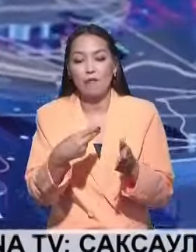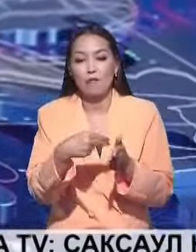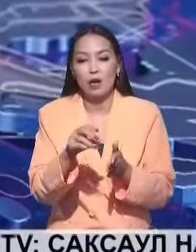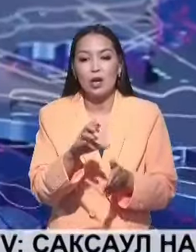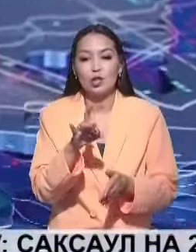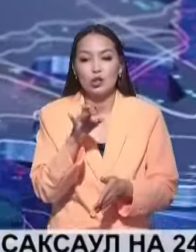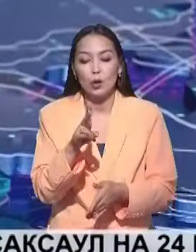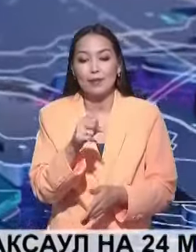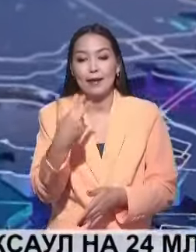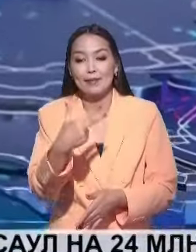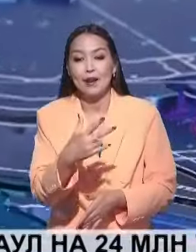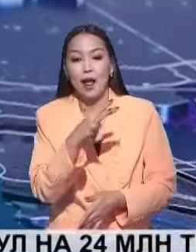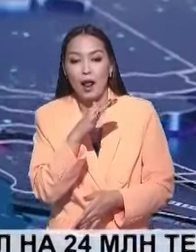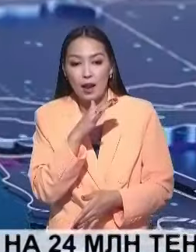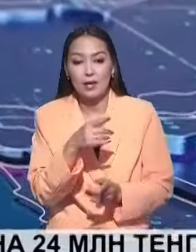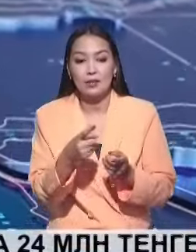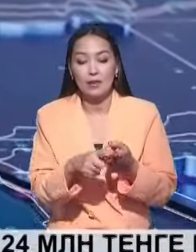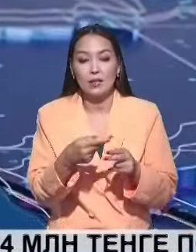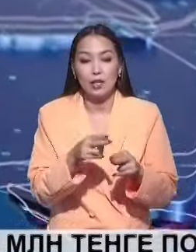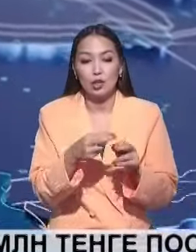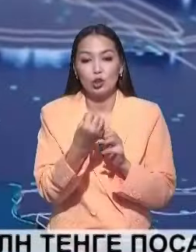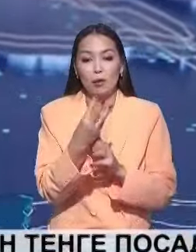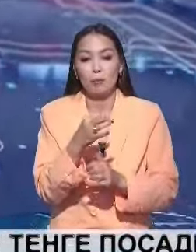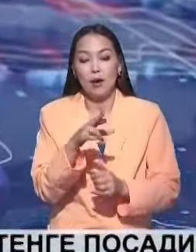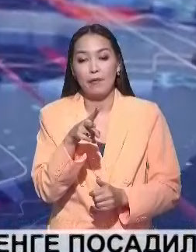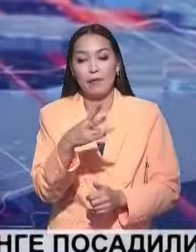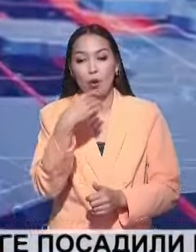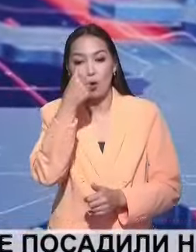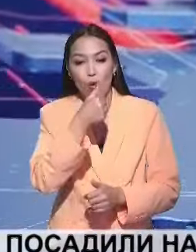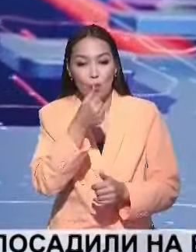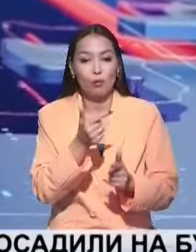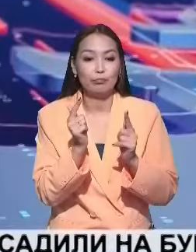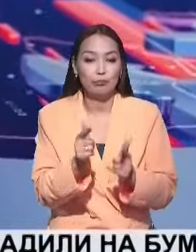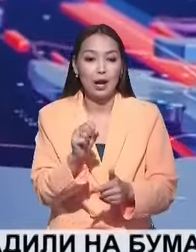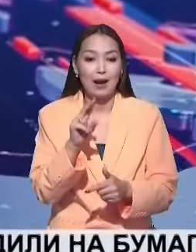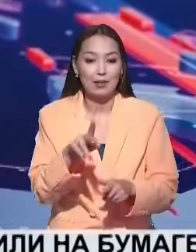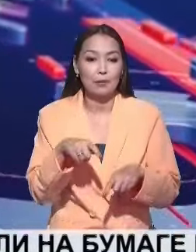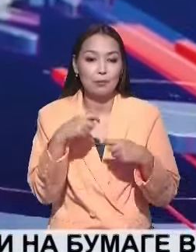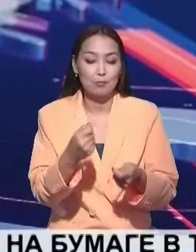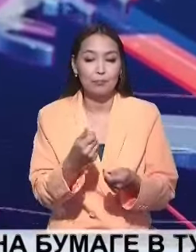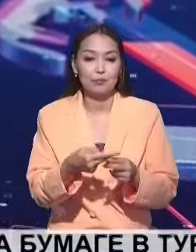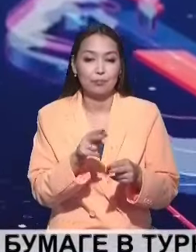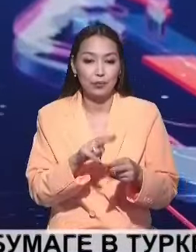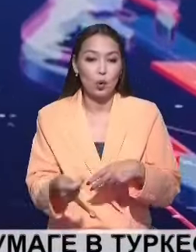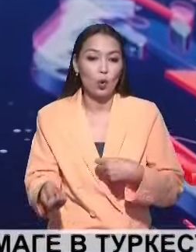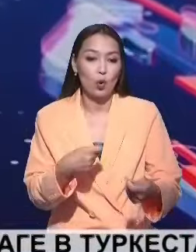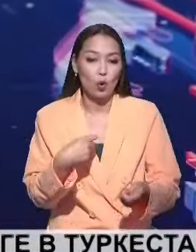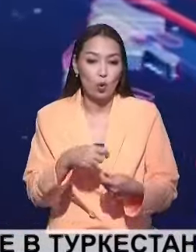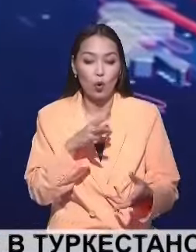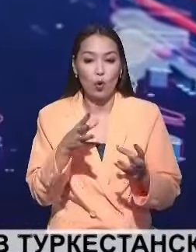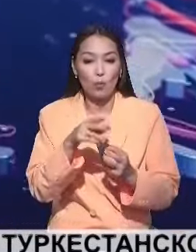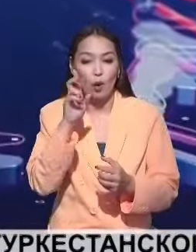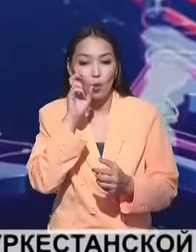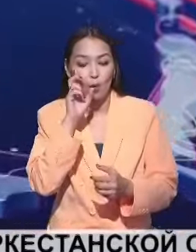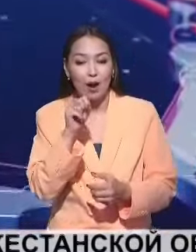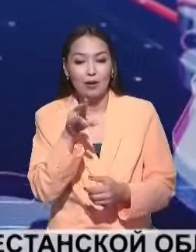лет. В связи с этим с 14 мая 2024 года помещение согласно акту приема передачи объекта доверительного управления управлением государственных